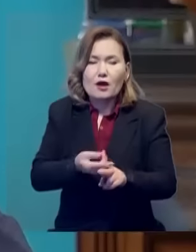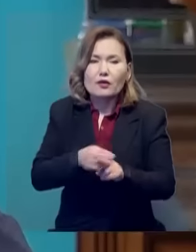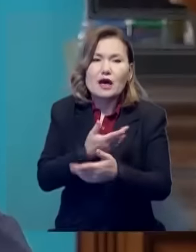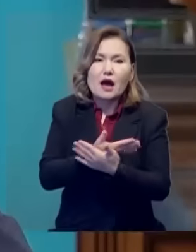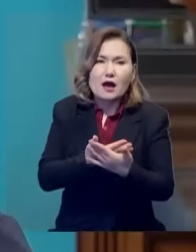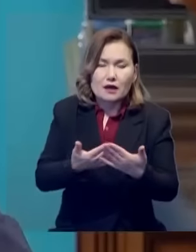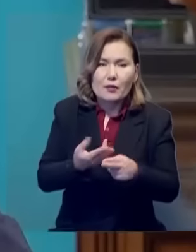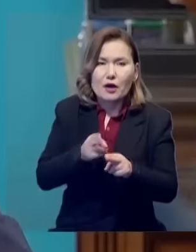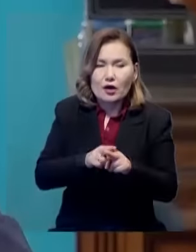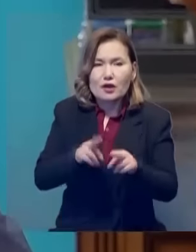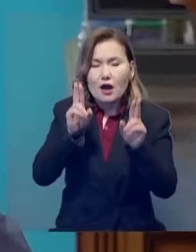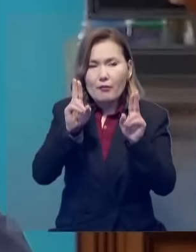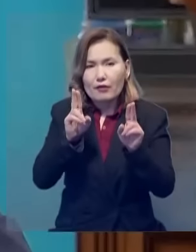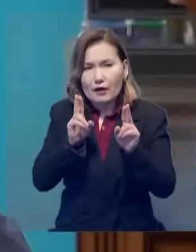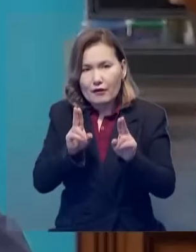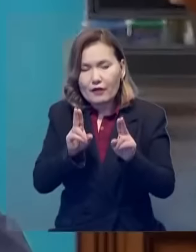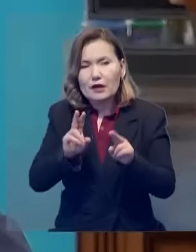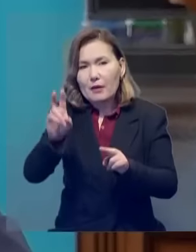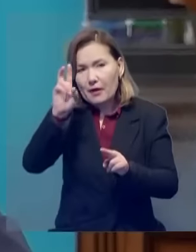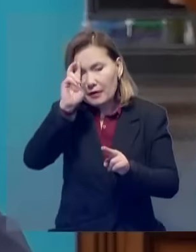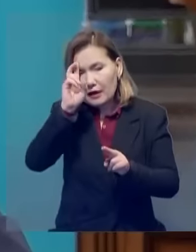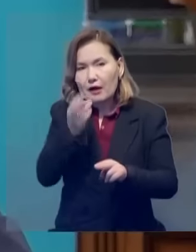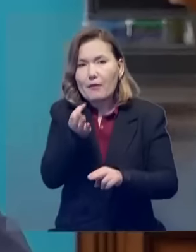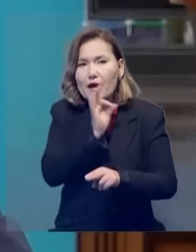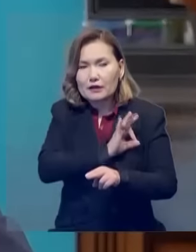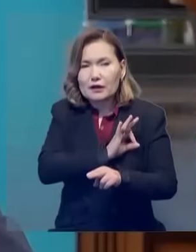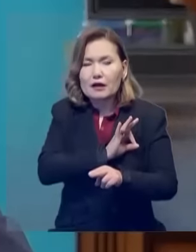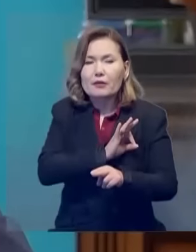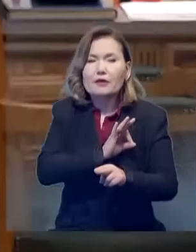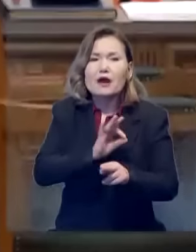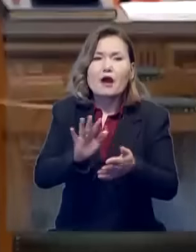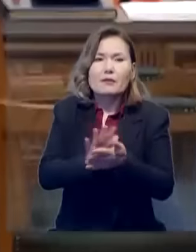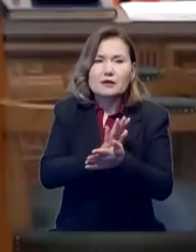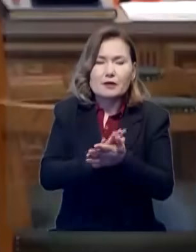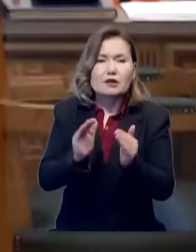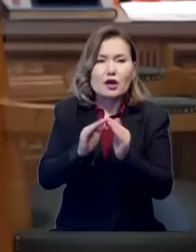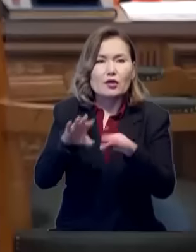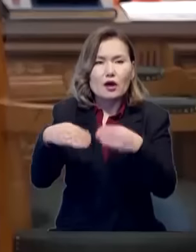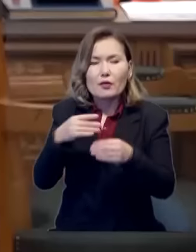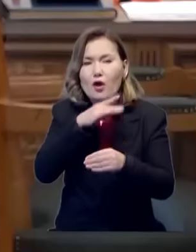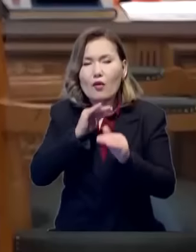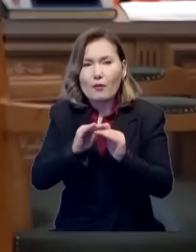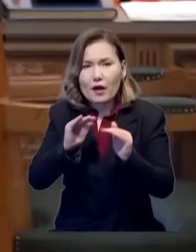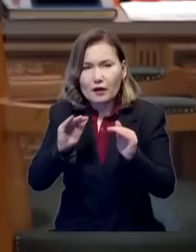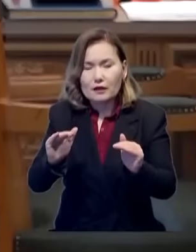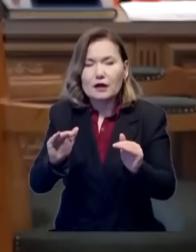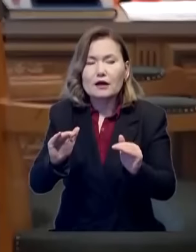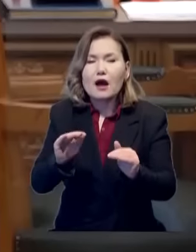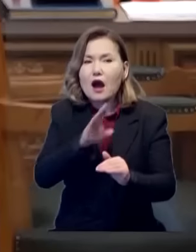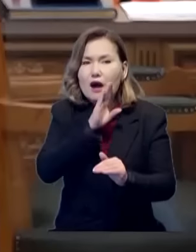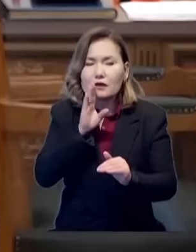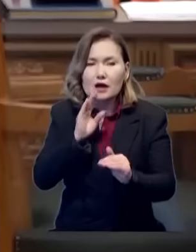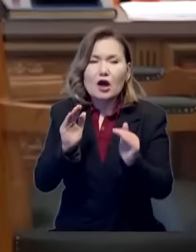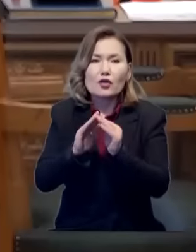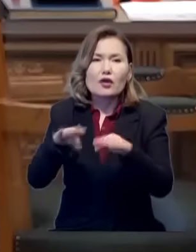әртүрлі механизмдерді пайдаланамыз мемлекеттің. Сонымен қатар грант бергіміз келіп отыр. Көп балалар жаңағы ауылға көшеміз деген,